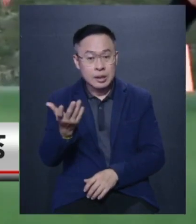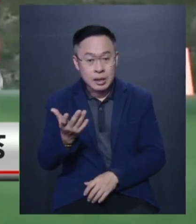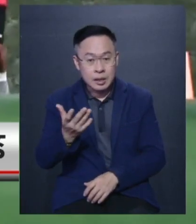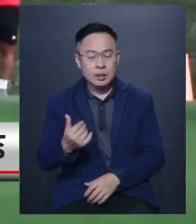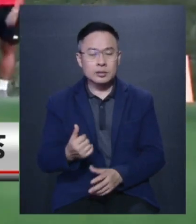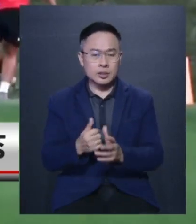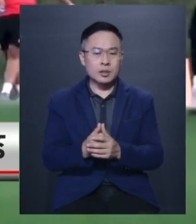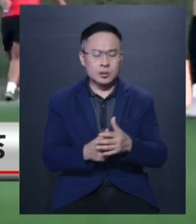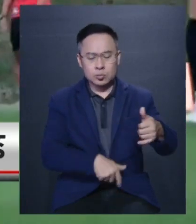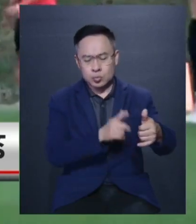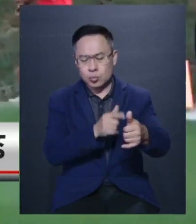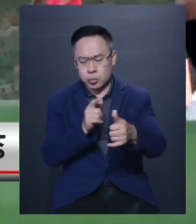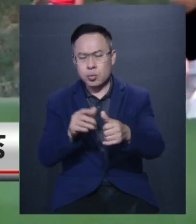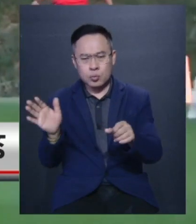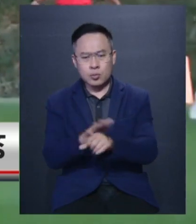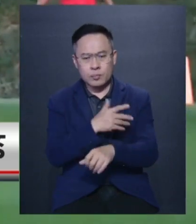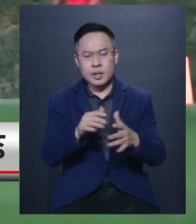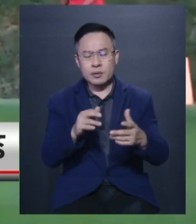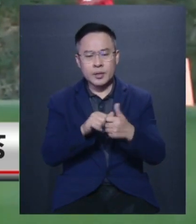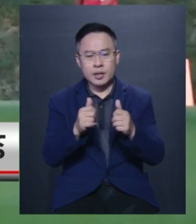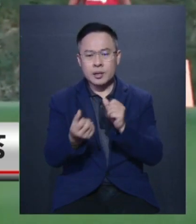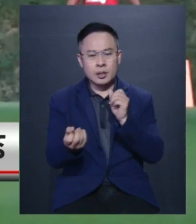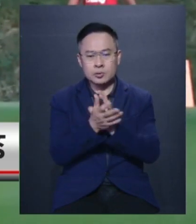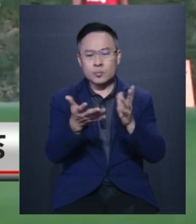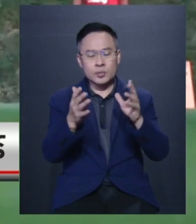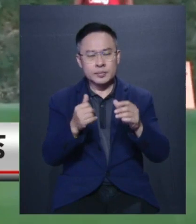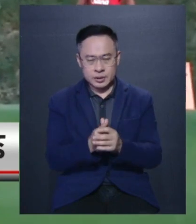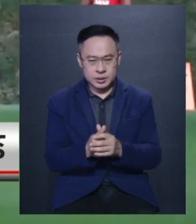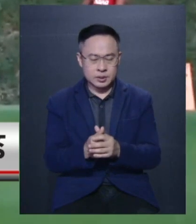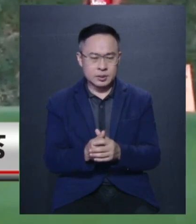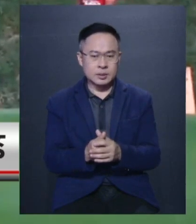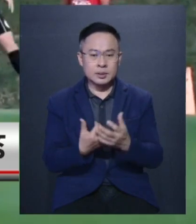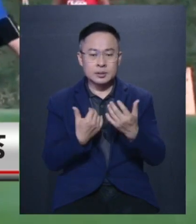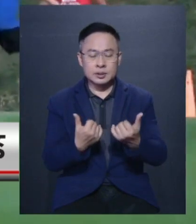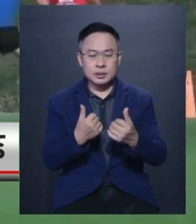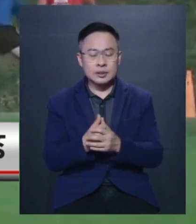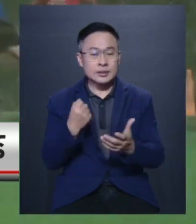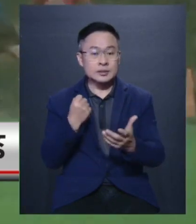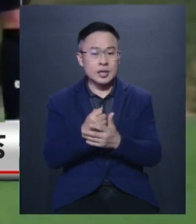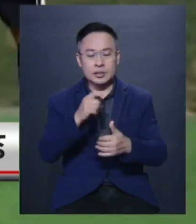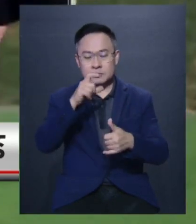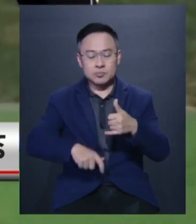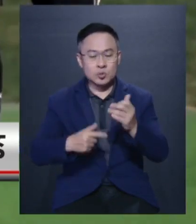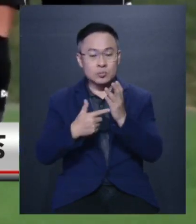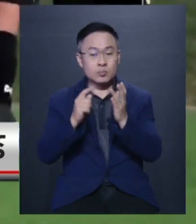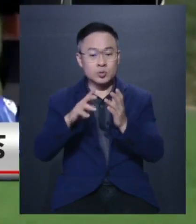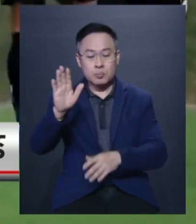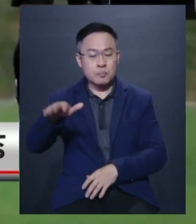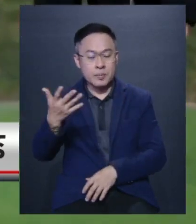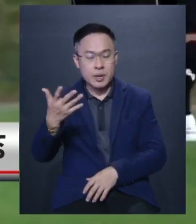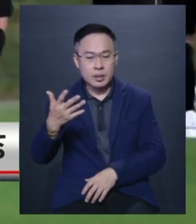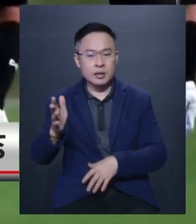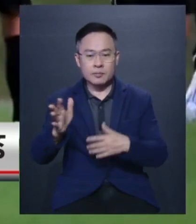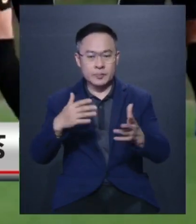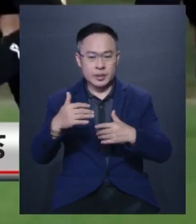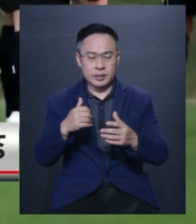เตรียมผู้เล่นมาเพียงพออยู่แล้วก็เชื่อว่าจะไม่ส่งผลอะไรมากนักเพียงแต่ว่าเสียดายที่เขาไม่ได้มาร่วมทีมและไม่ได้